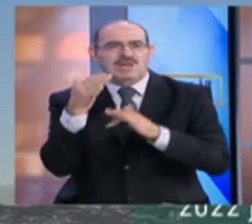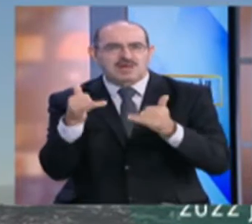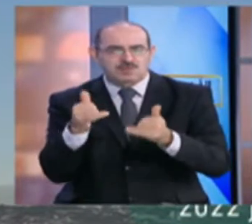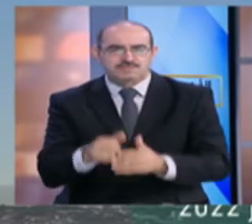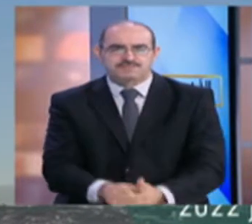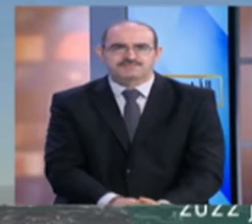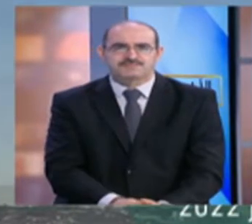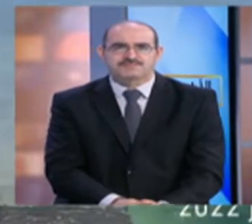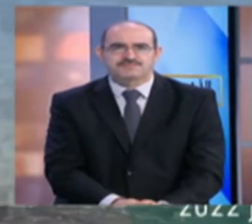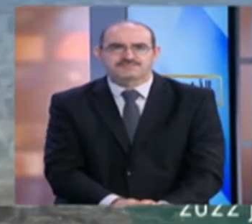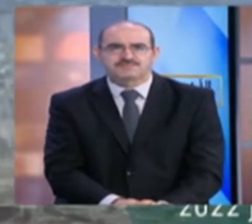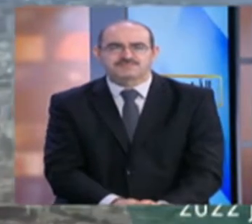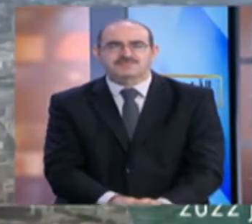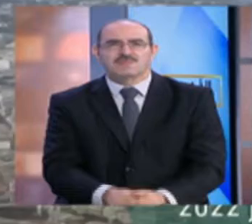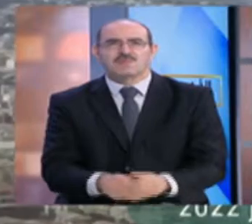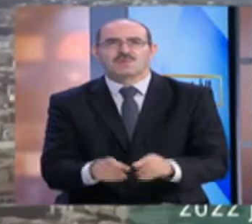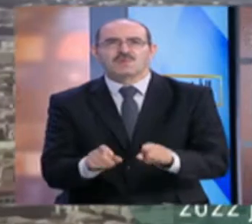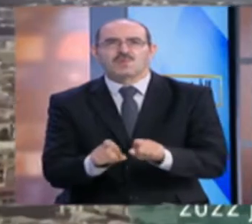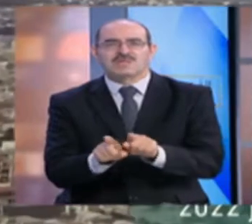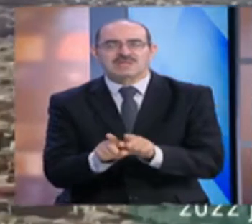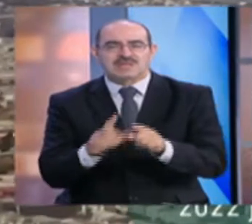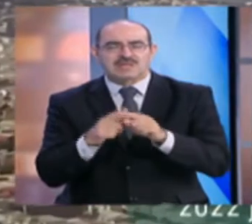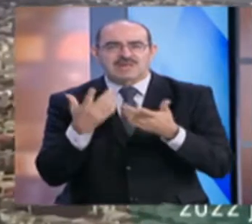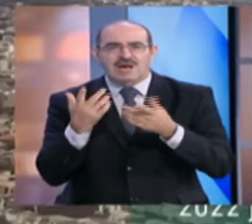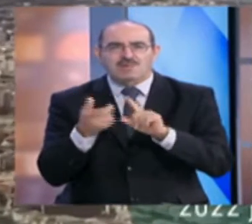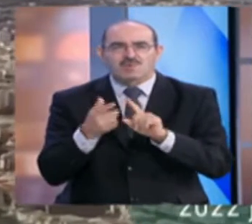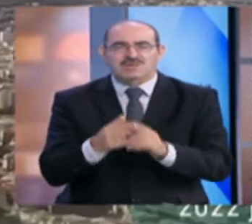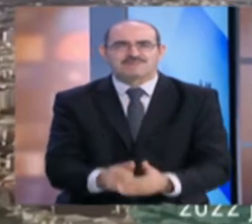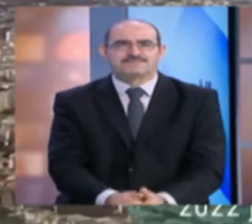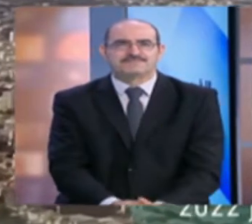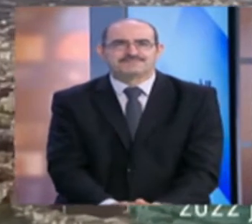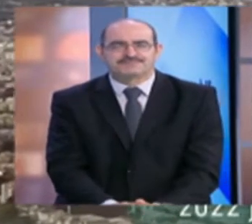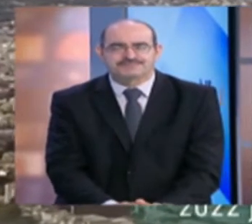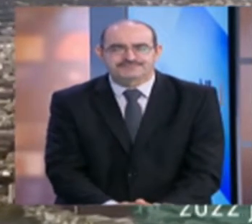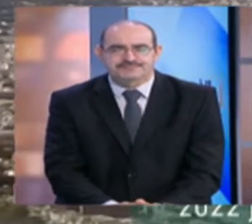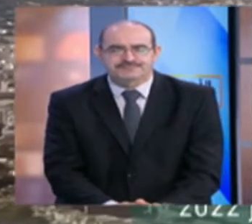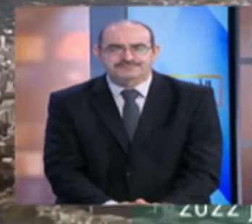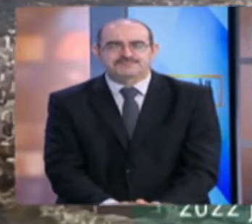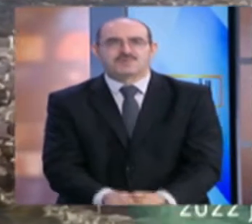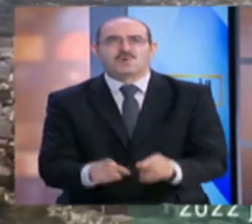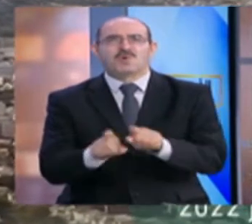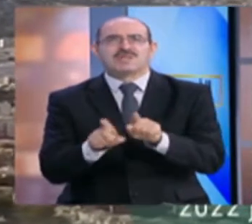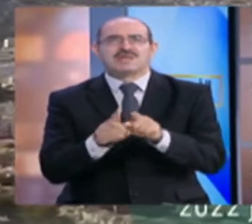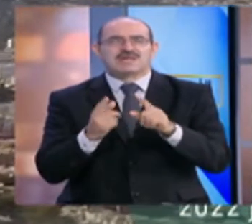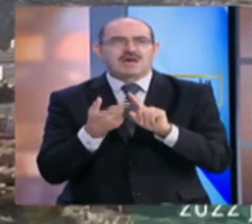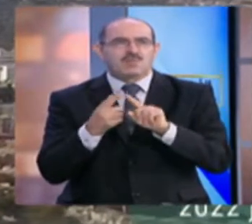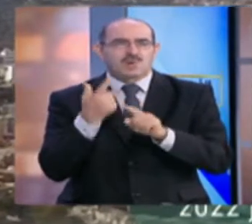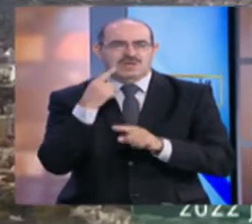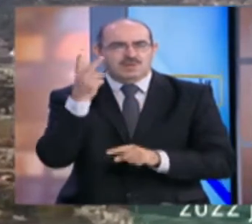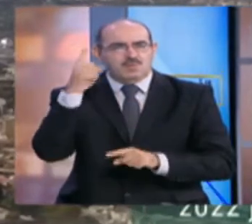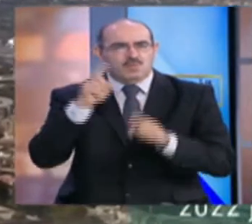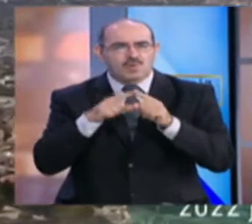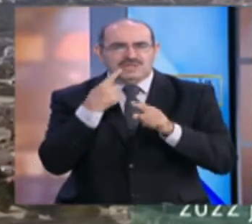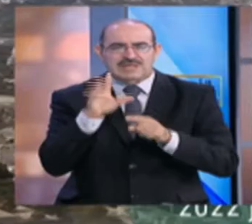الفاتح من نوفمبر، فعندما يجتمع المكان والتاريخ في هاته القمة تصبح الرمزية عميقة في توحيد